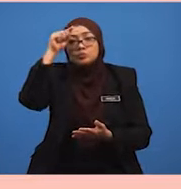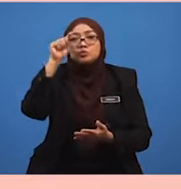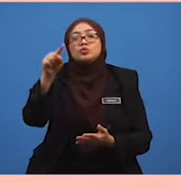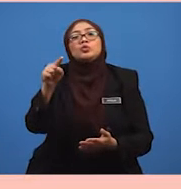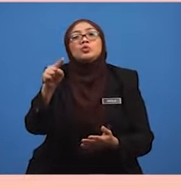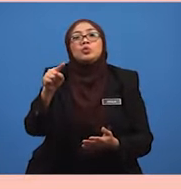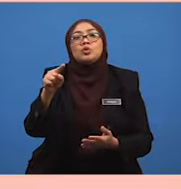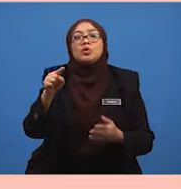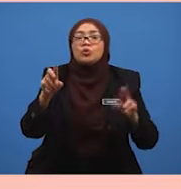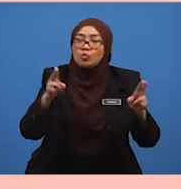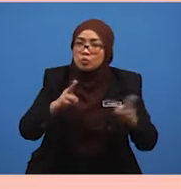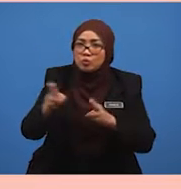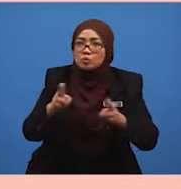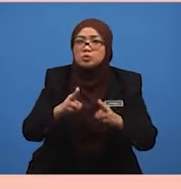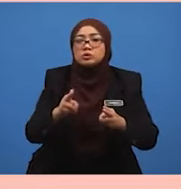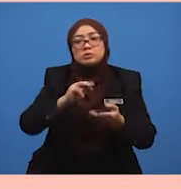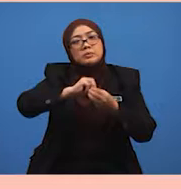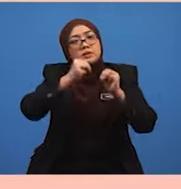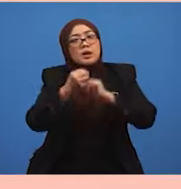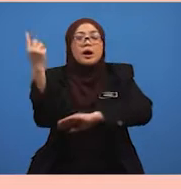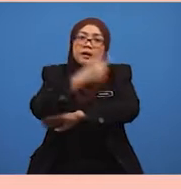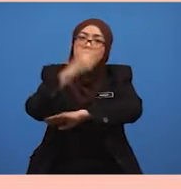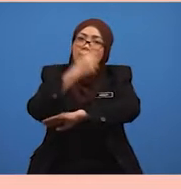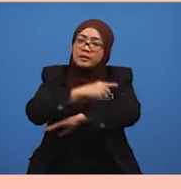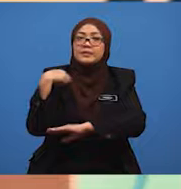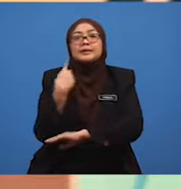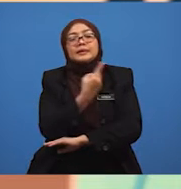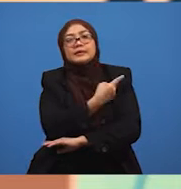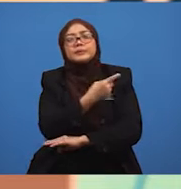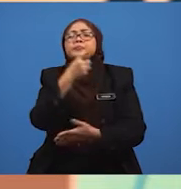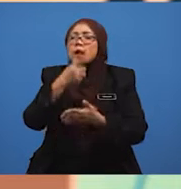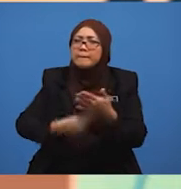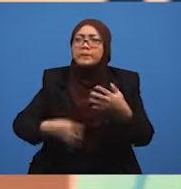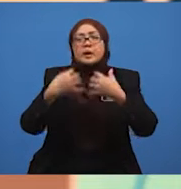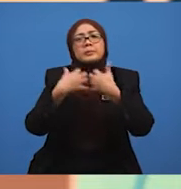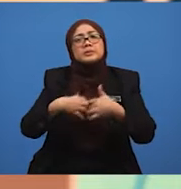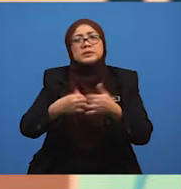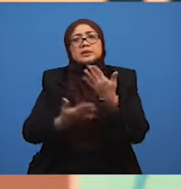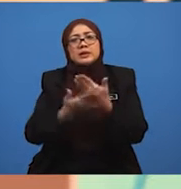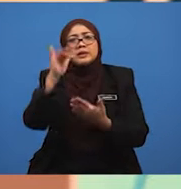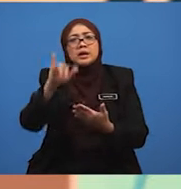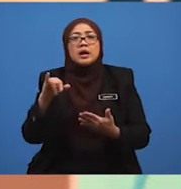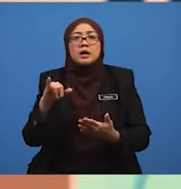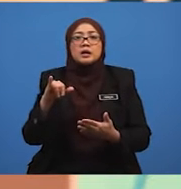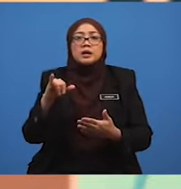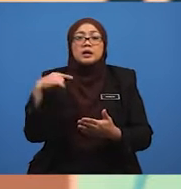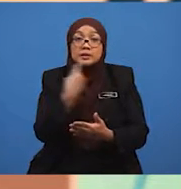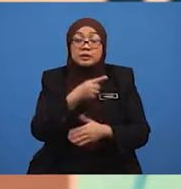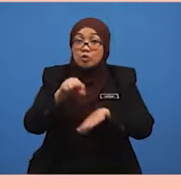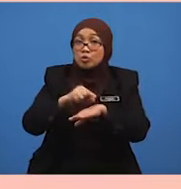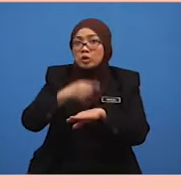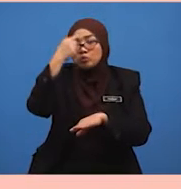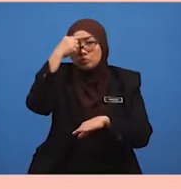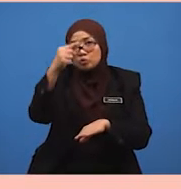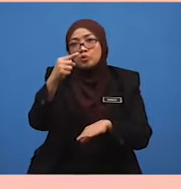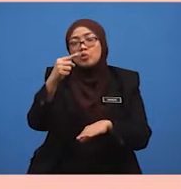harian kita. Apakah mesin ringkas yang terlibat untuk membantu pekerja tersebut?